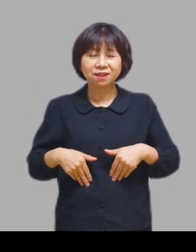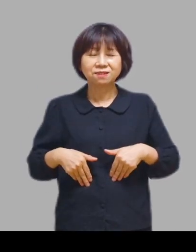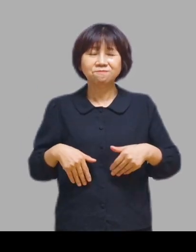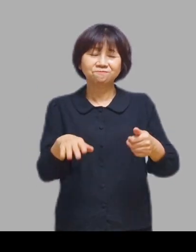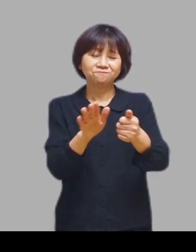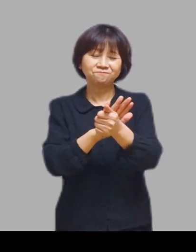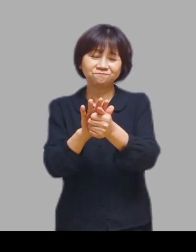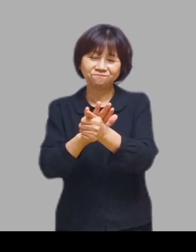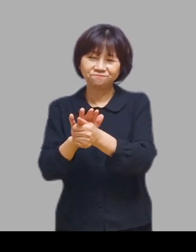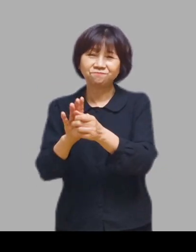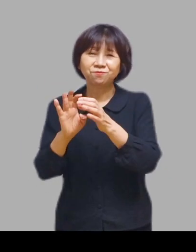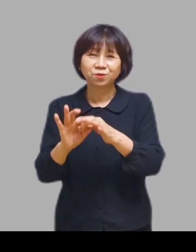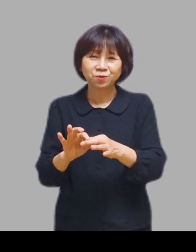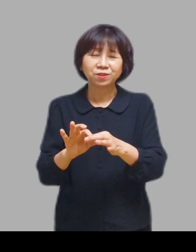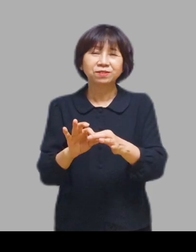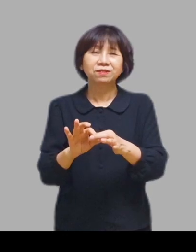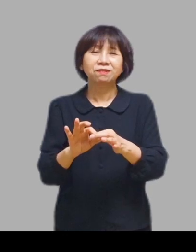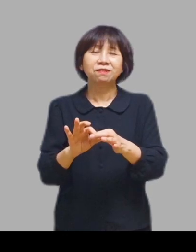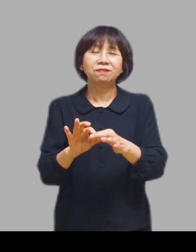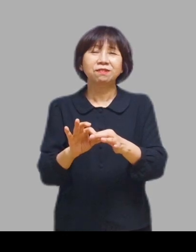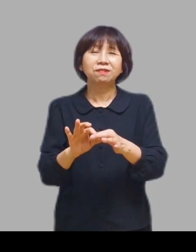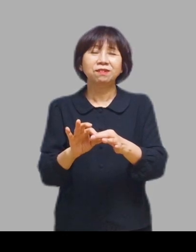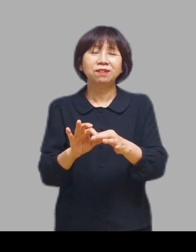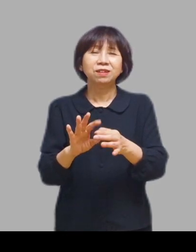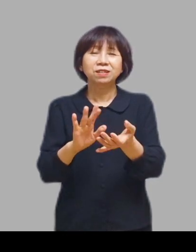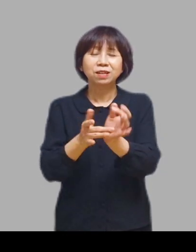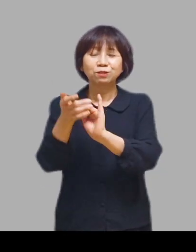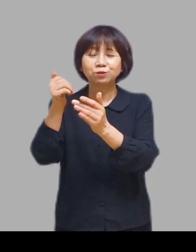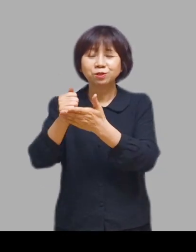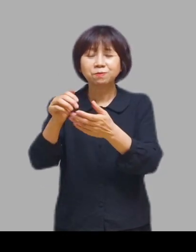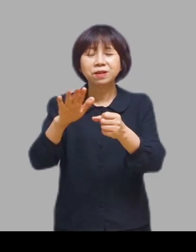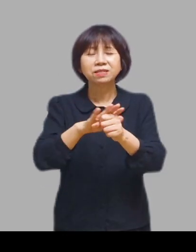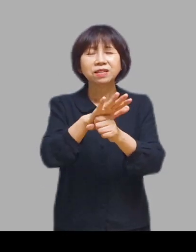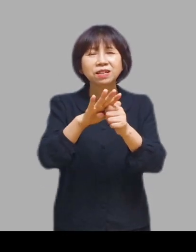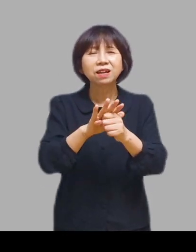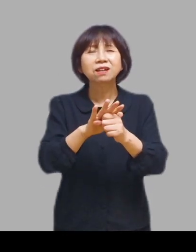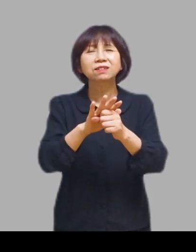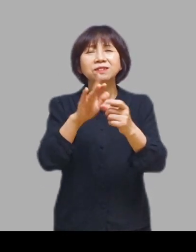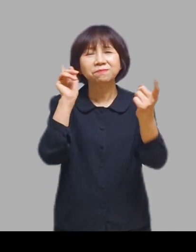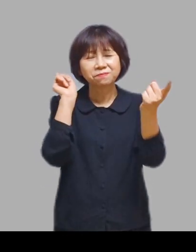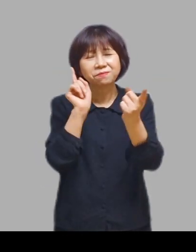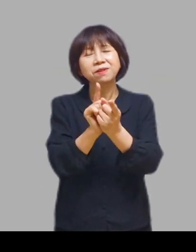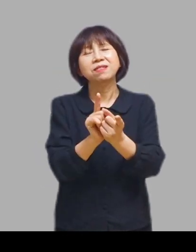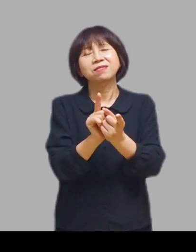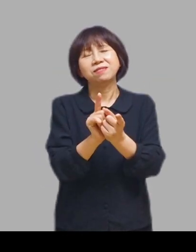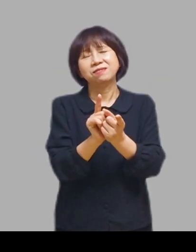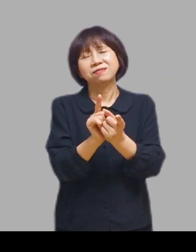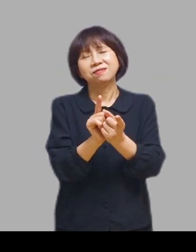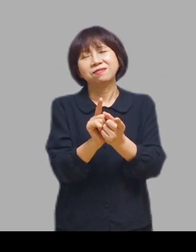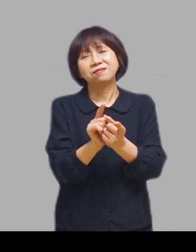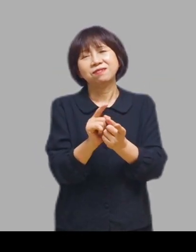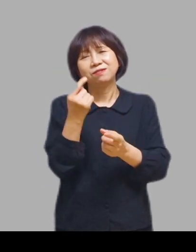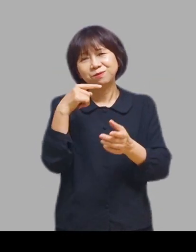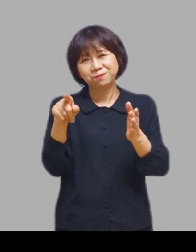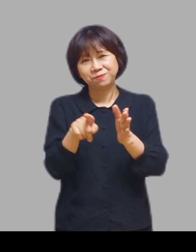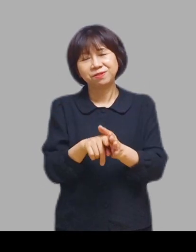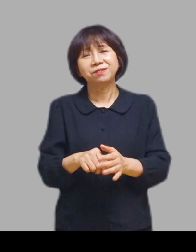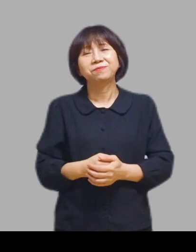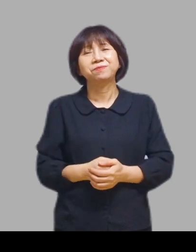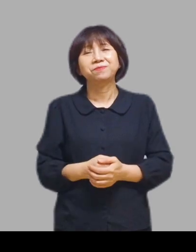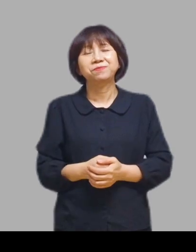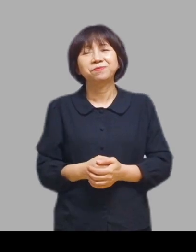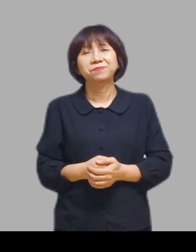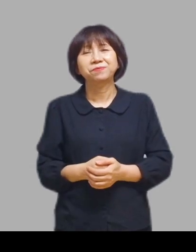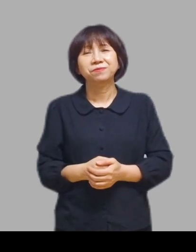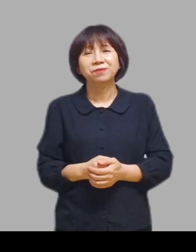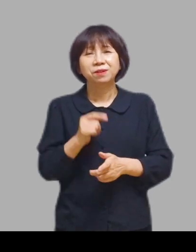손길을 통해 사람들이 결국 예수님의 사랑을 만나게 될 줄 믿습니다. 오늘